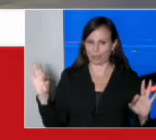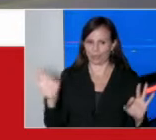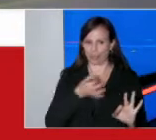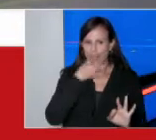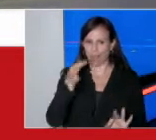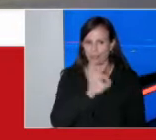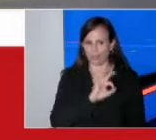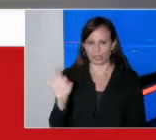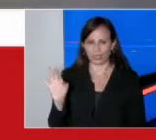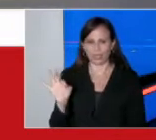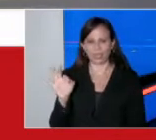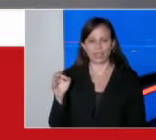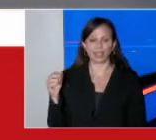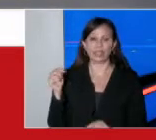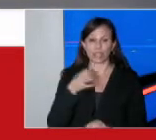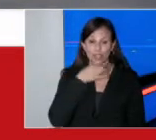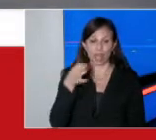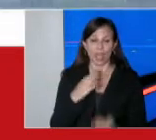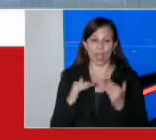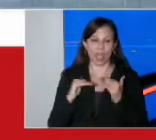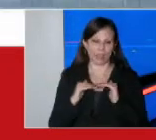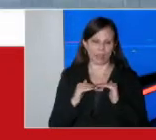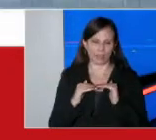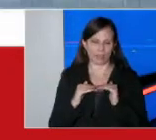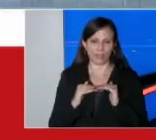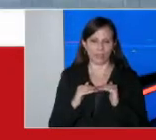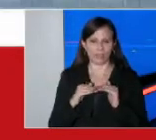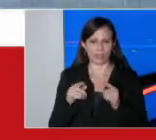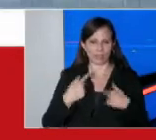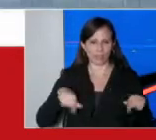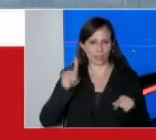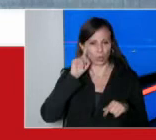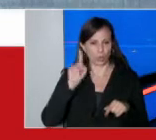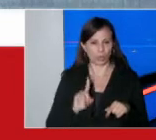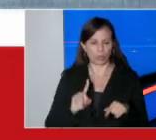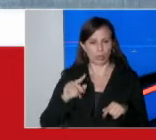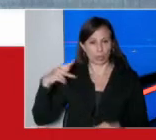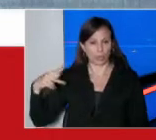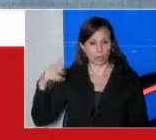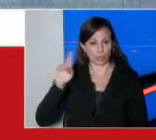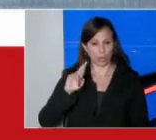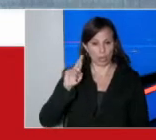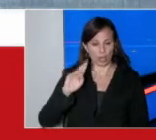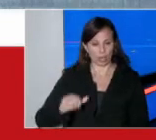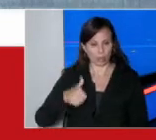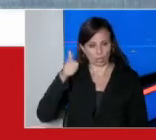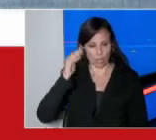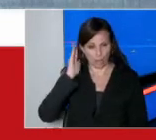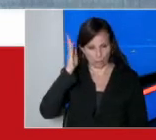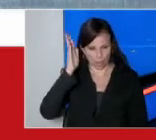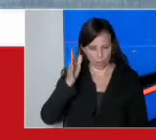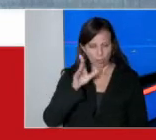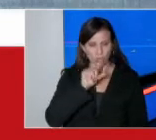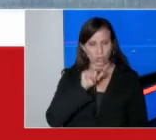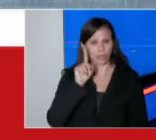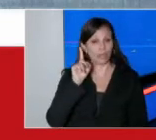סליחה שאני קוטע אותך, הבאת אותי בדיוק לשאלה הרלוונטית. אז אנחנו לא יודעים הרבה על פארג אגרוואל, המנכ״ל הבא של טוויטר, אבל